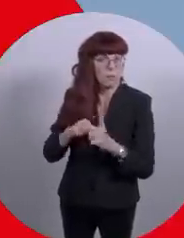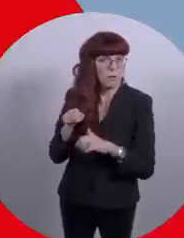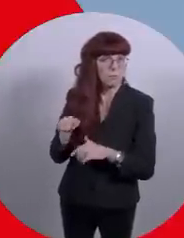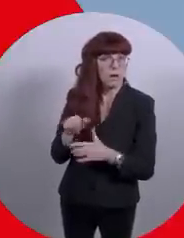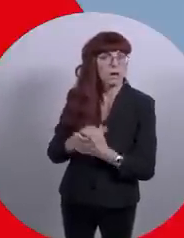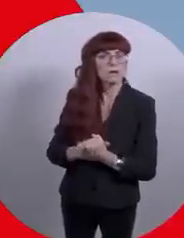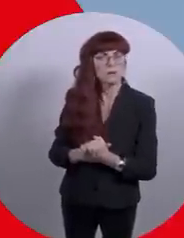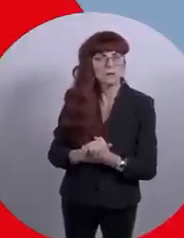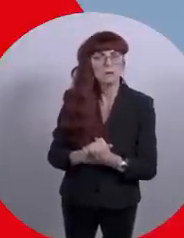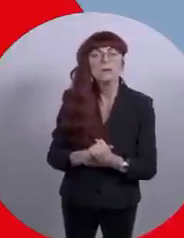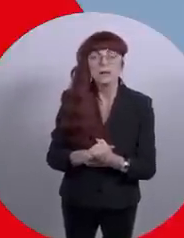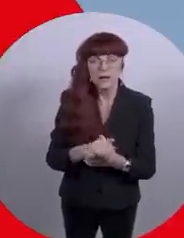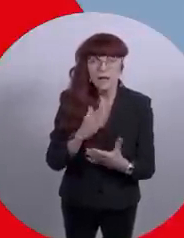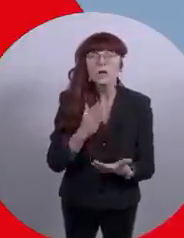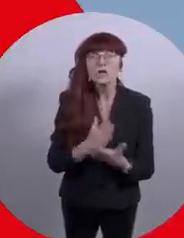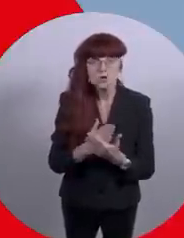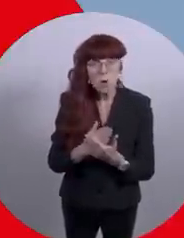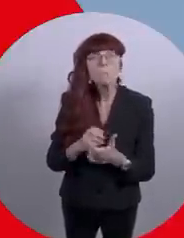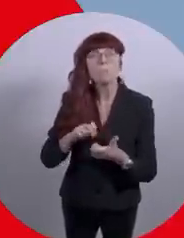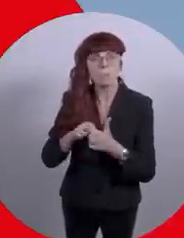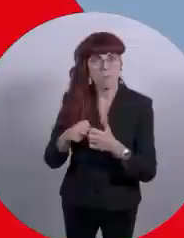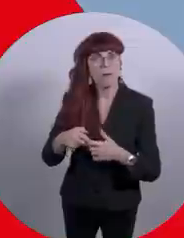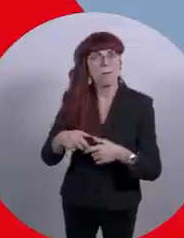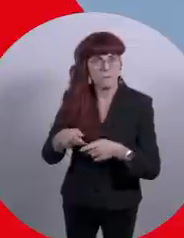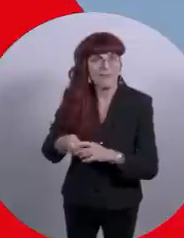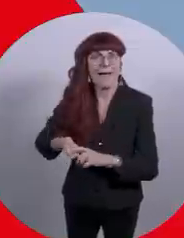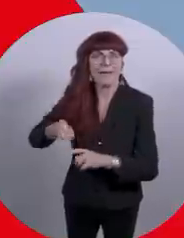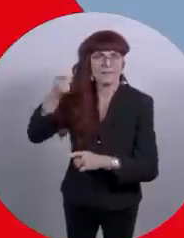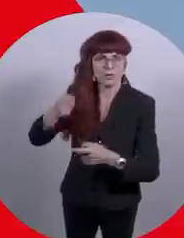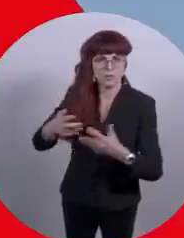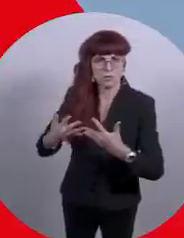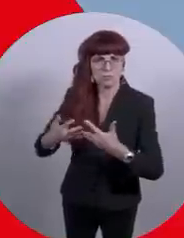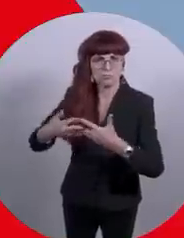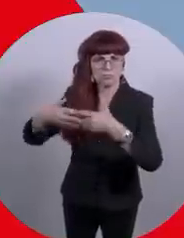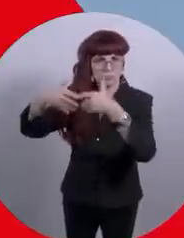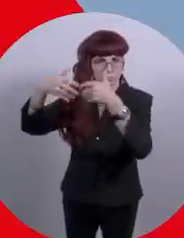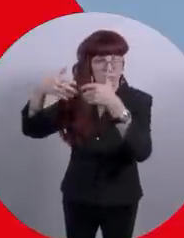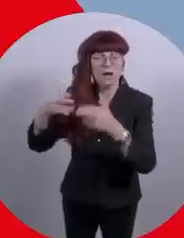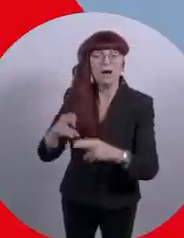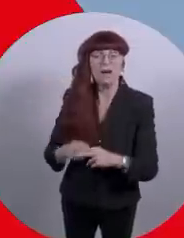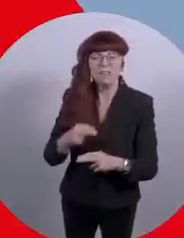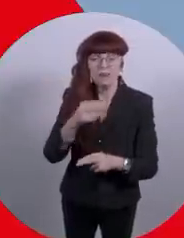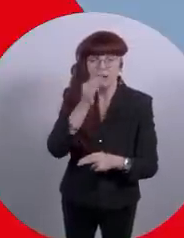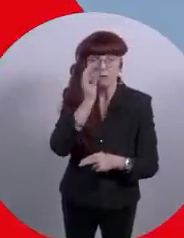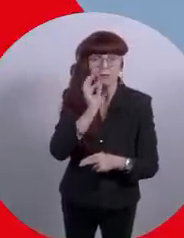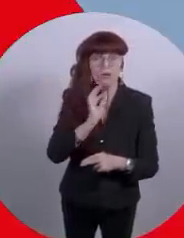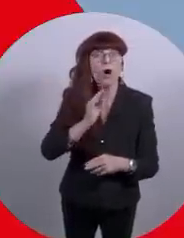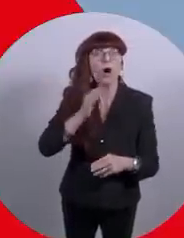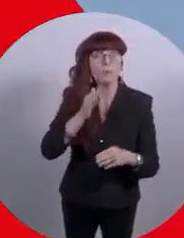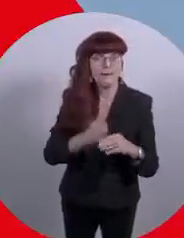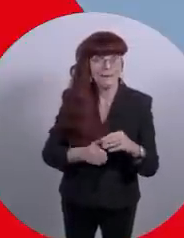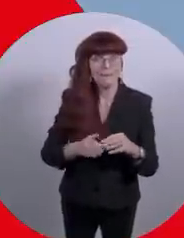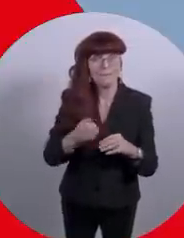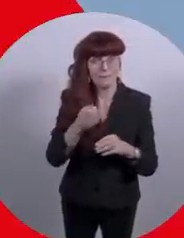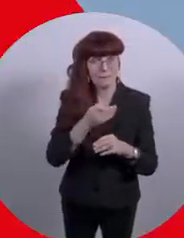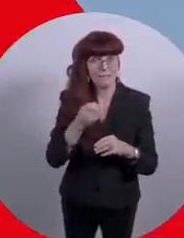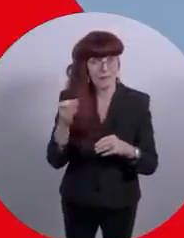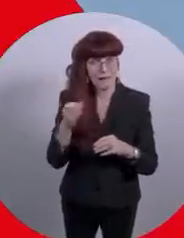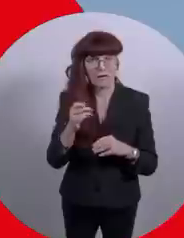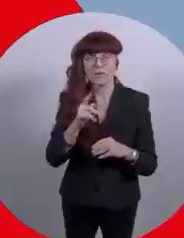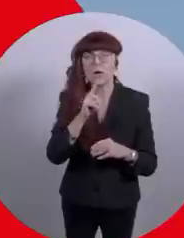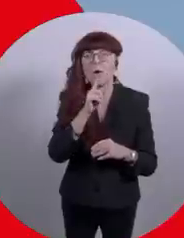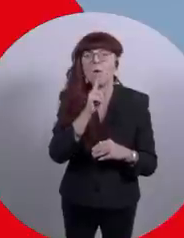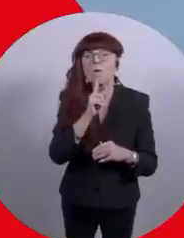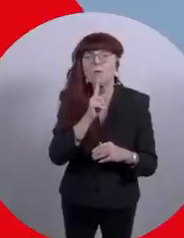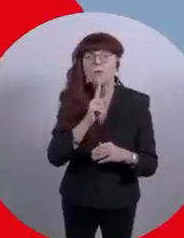ein Problem mit dem Reißverschluss System wenn man die Frau am Ende des Tages nur auf den Reißverschluss und auf das